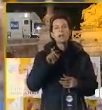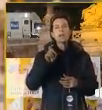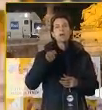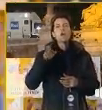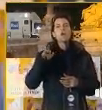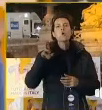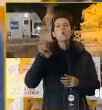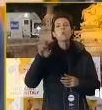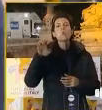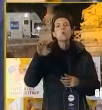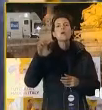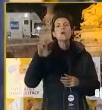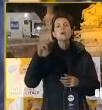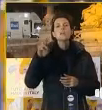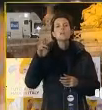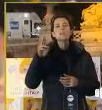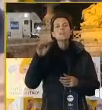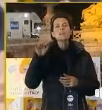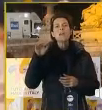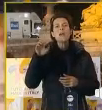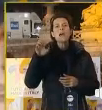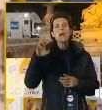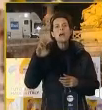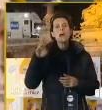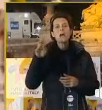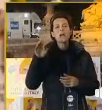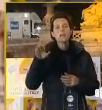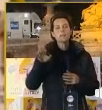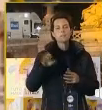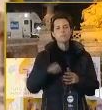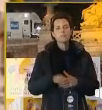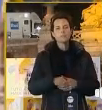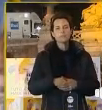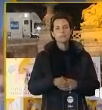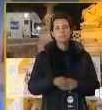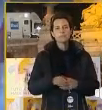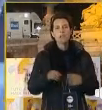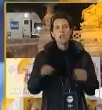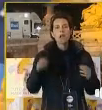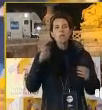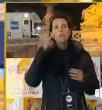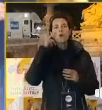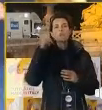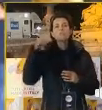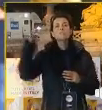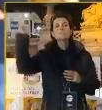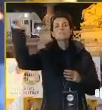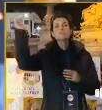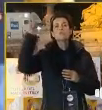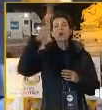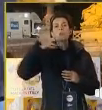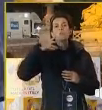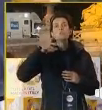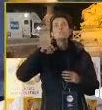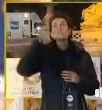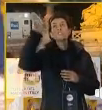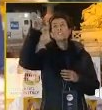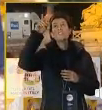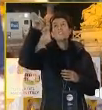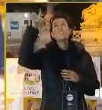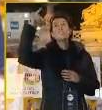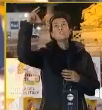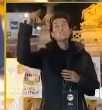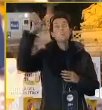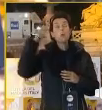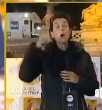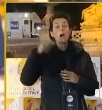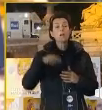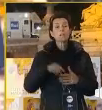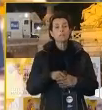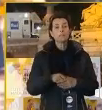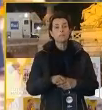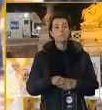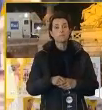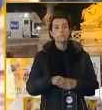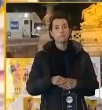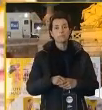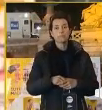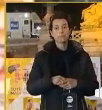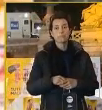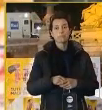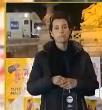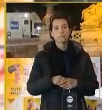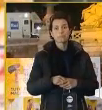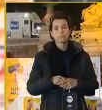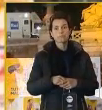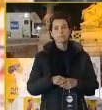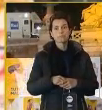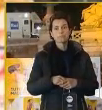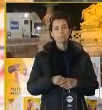che avevamo dentro finché abbiamo visto una luce e Dio ci sta guardando. Non so se sta